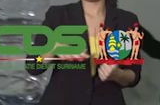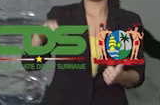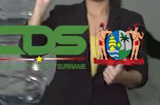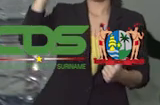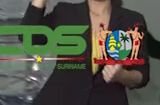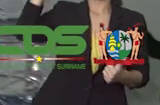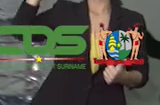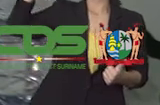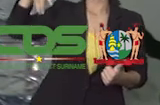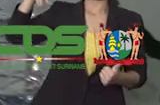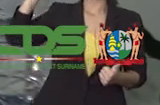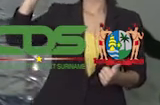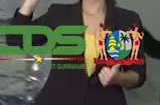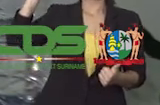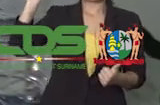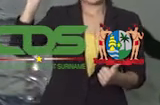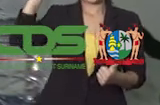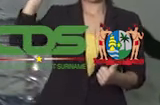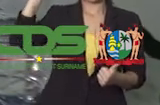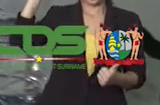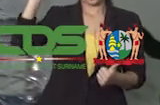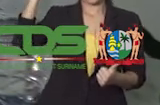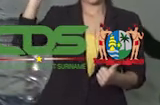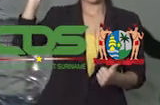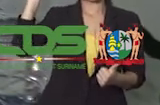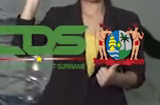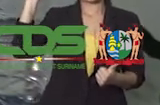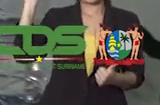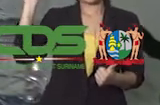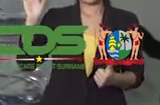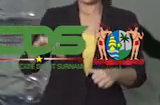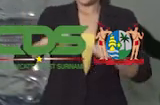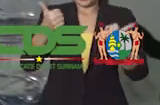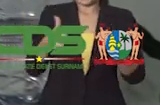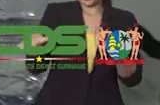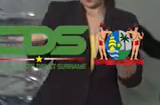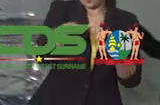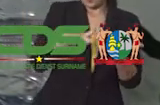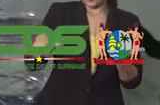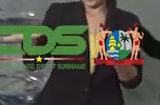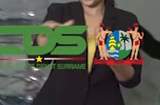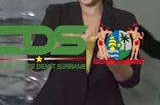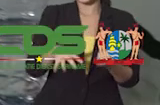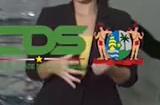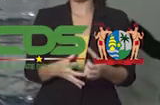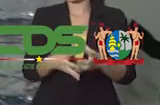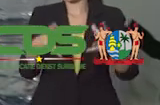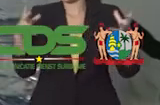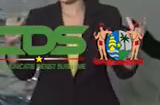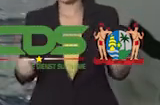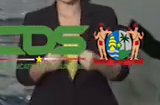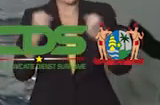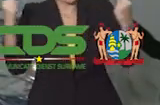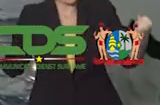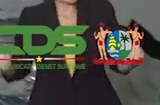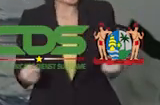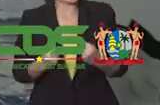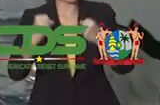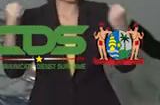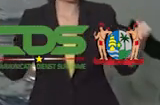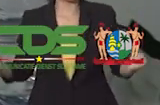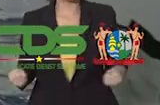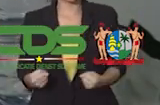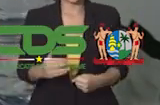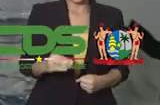als eerste aan de beurt. Het is een enorm goede organisatie vanuit de buurtorganisatie en het